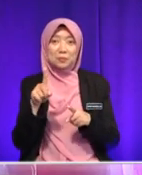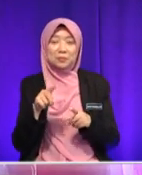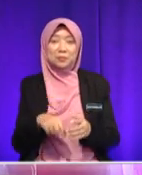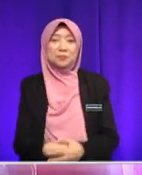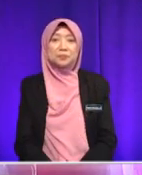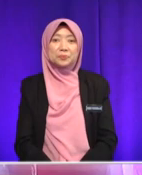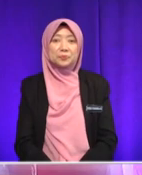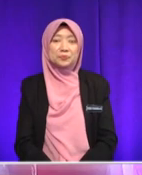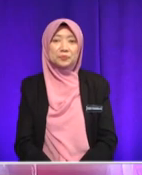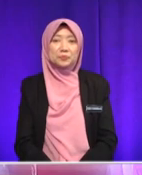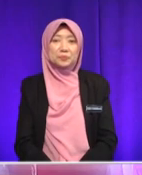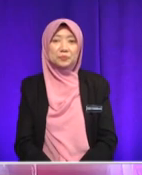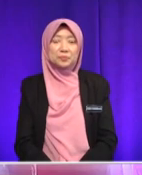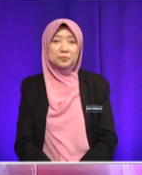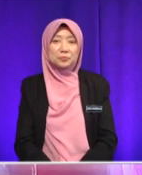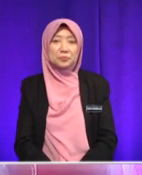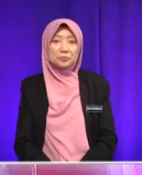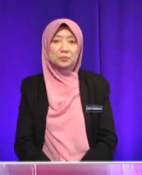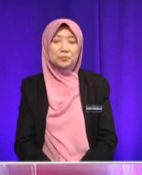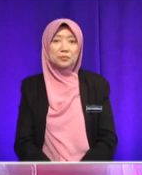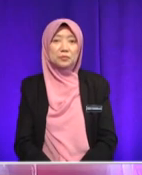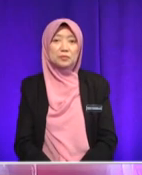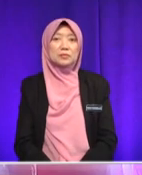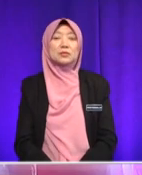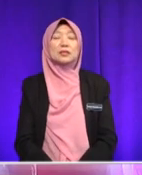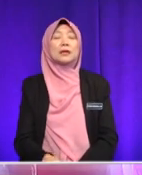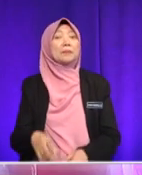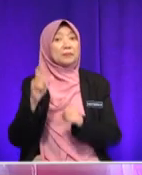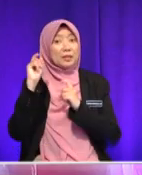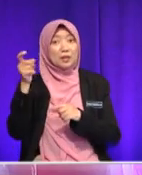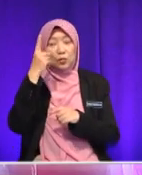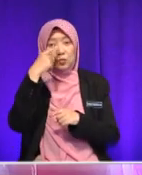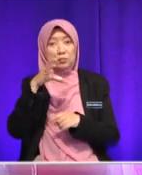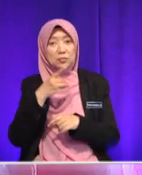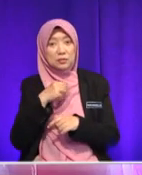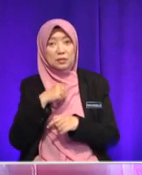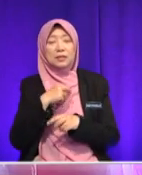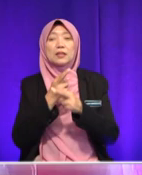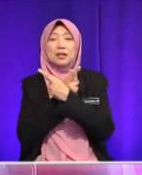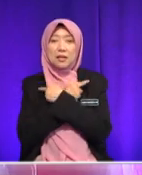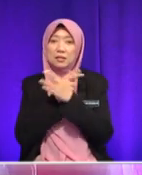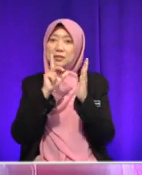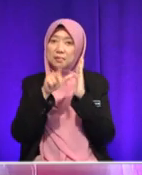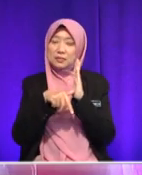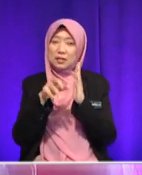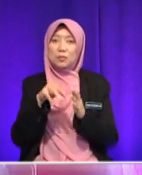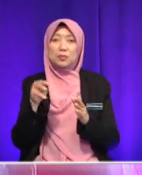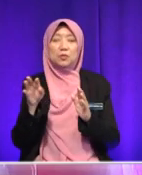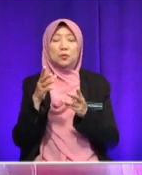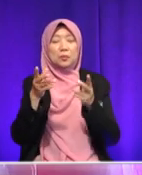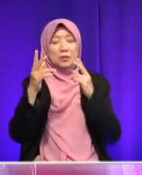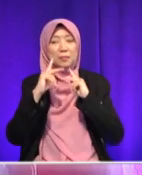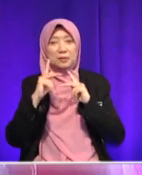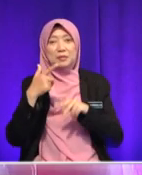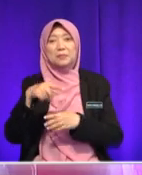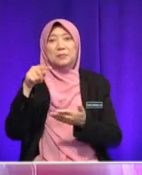pula. Sayalah. Baiklah, saya pun nak bagi ganjaran pada diri saya sendiri. Jom kita rehat seketika murid-murid di rumah. Kembali selepas ini di Didik